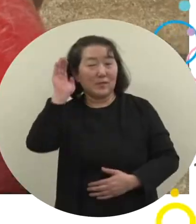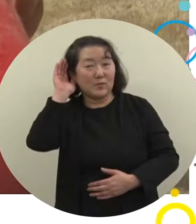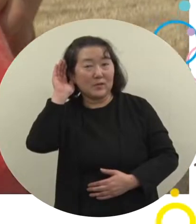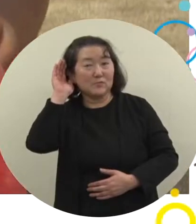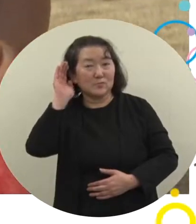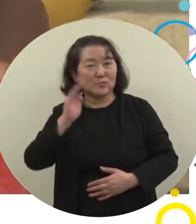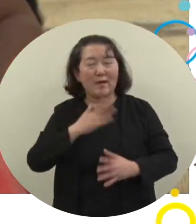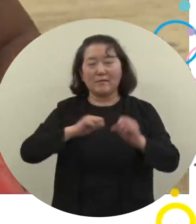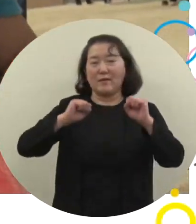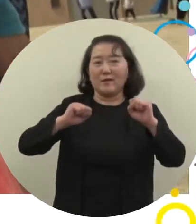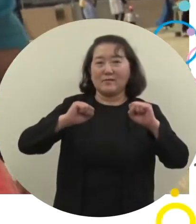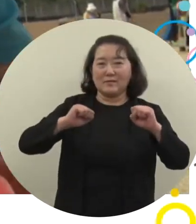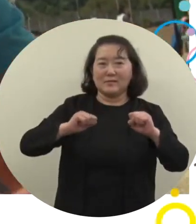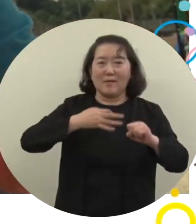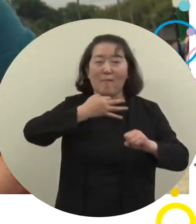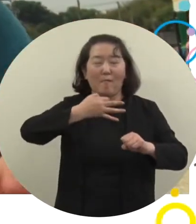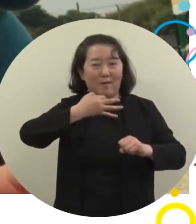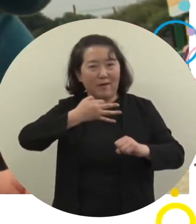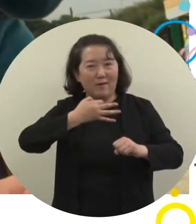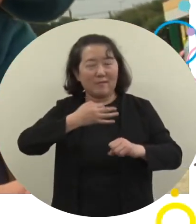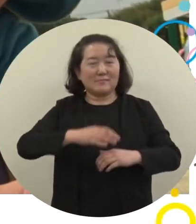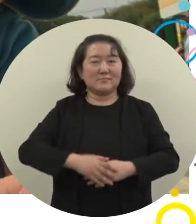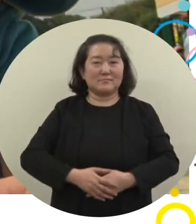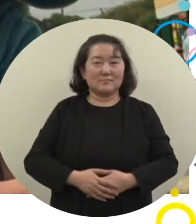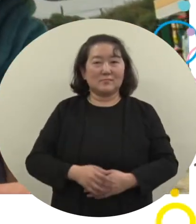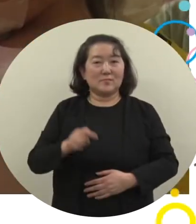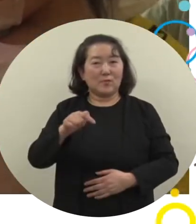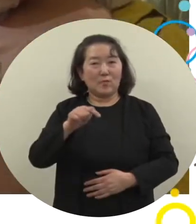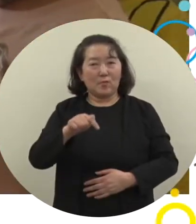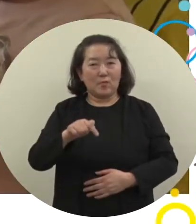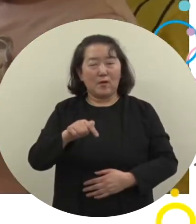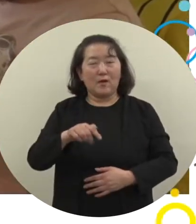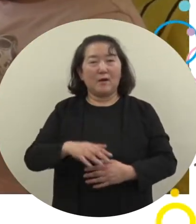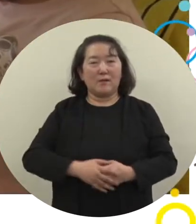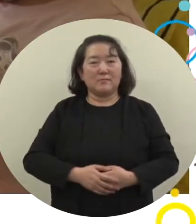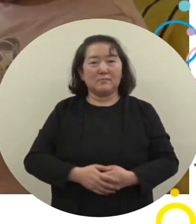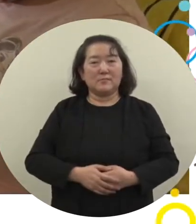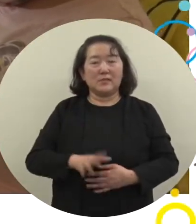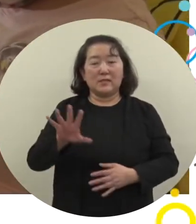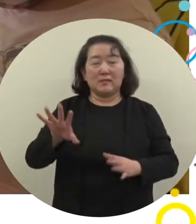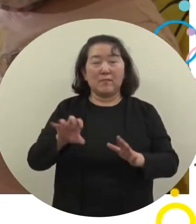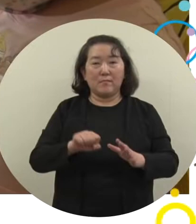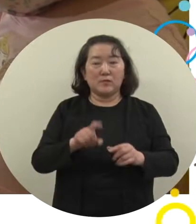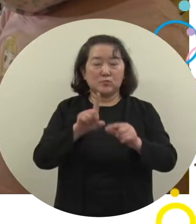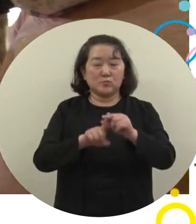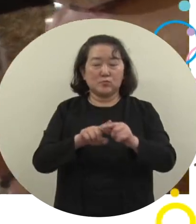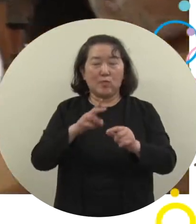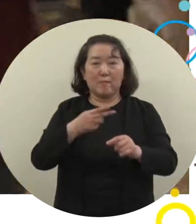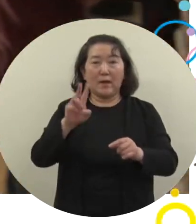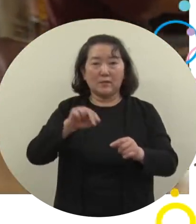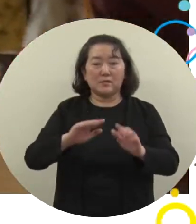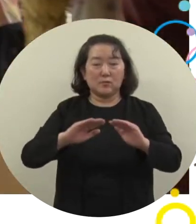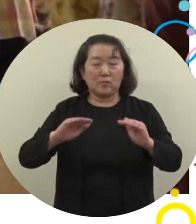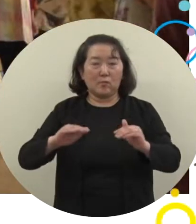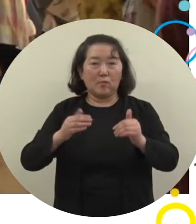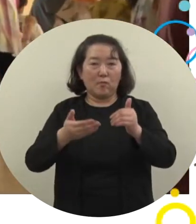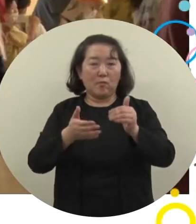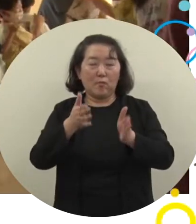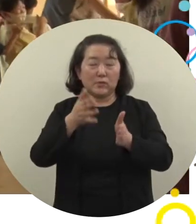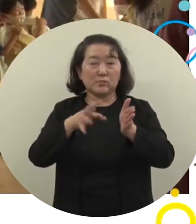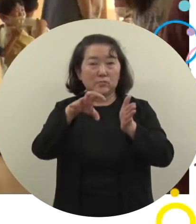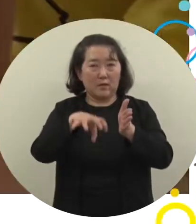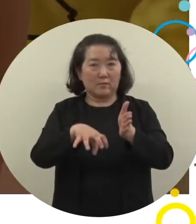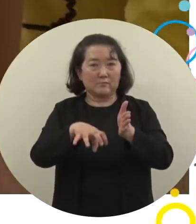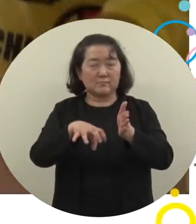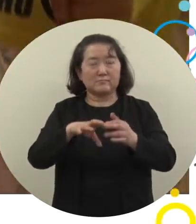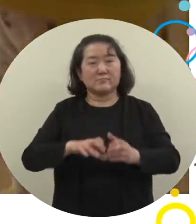聞こえてくるのは元気いっぱいの声。ここは別府町にある今治中央バリッコ保育園です